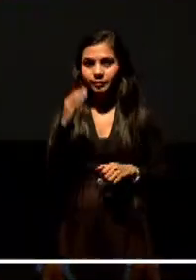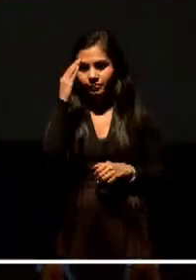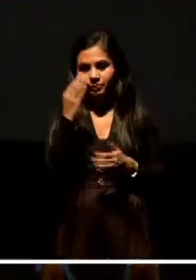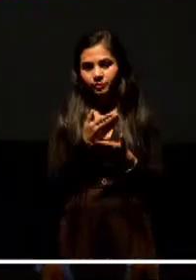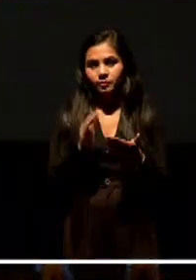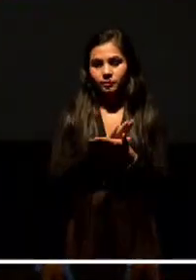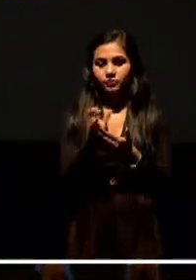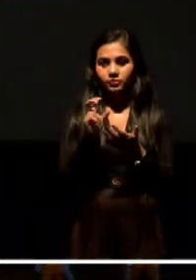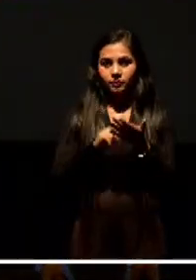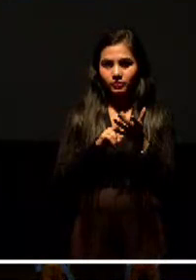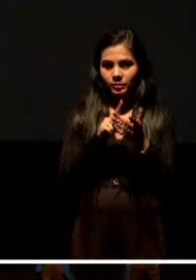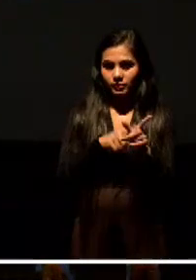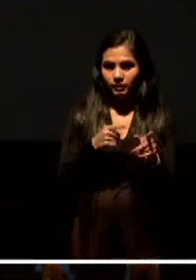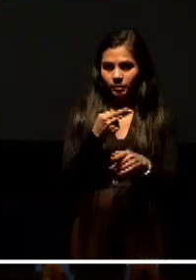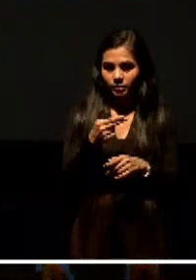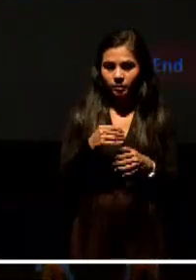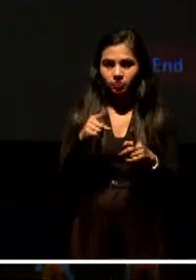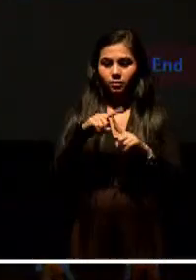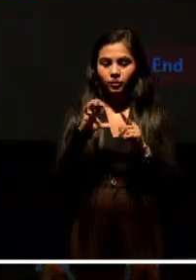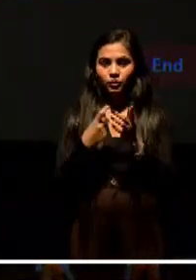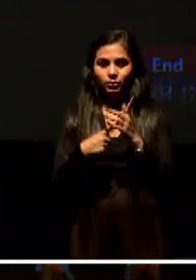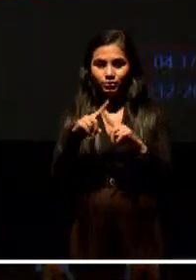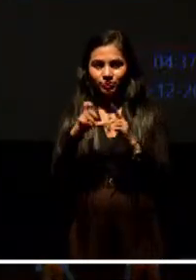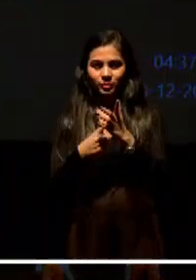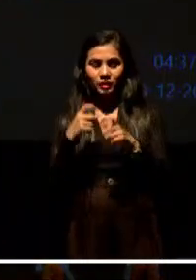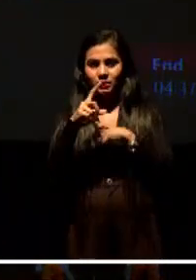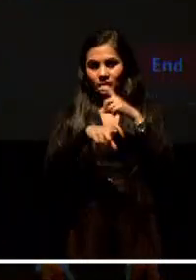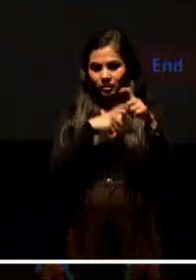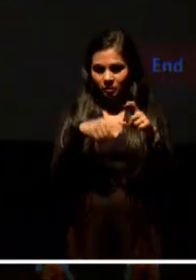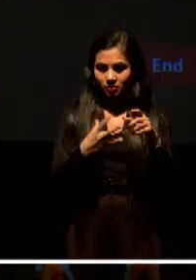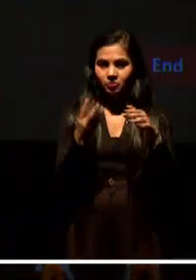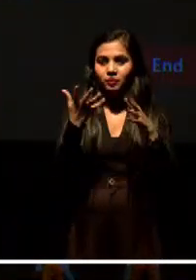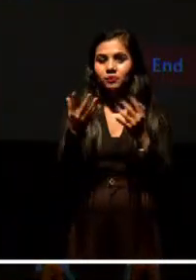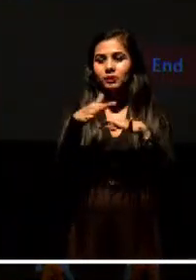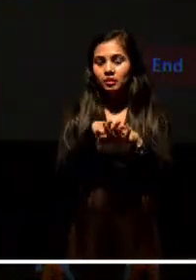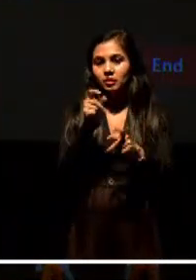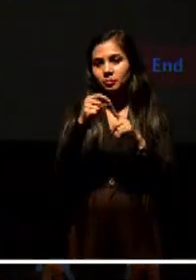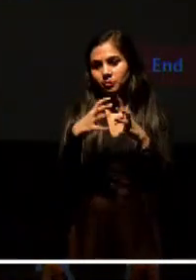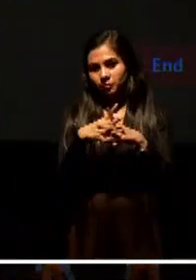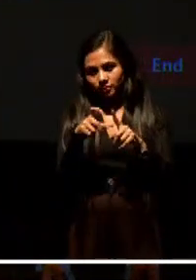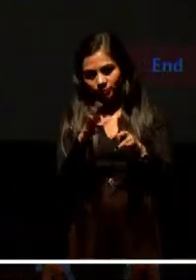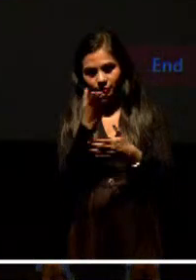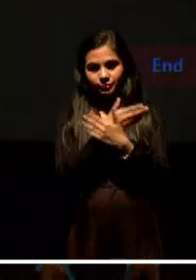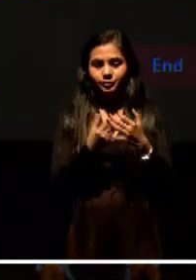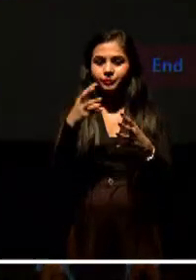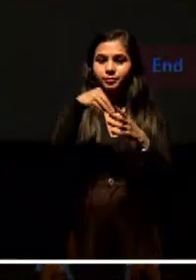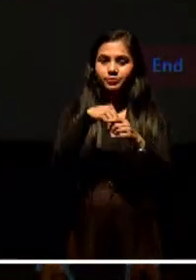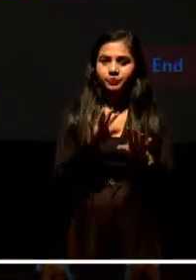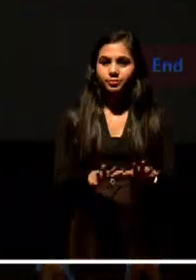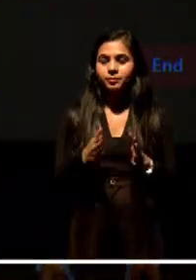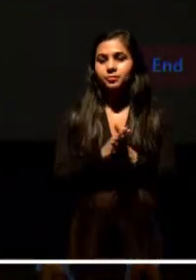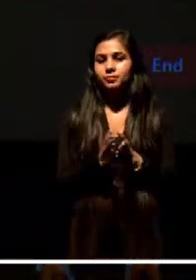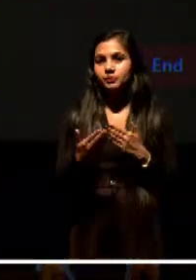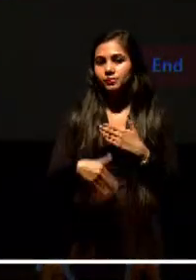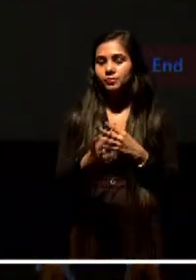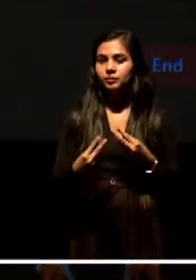from Torchit. Torchit is a social enterprise working towards inclusion and empowerment of persons with disability by providing most